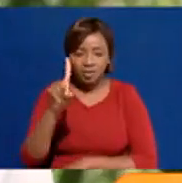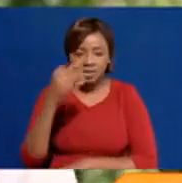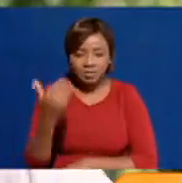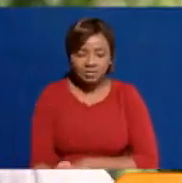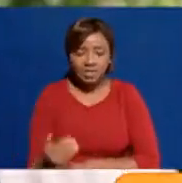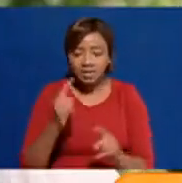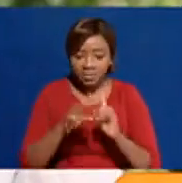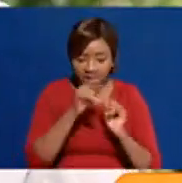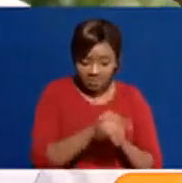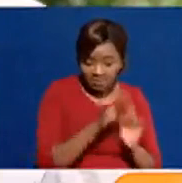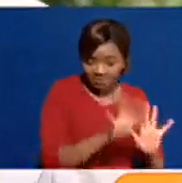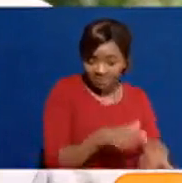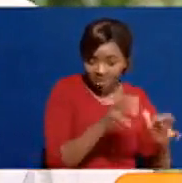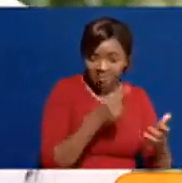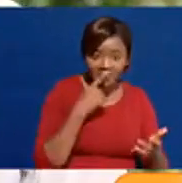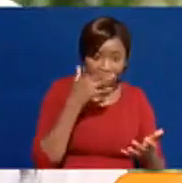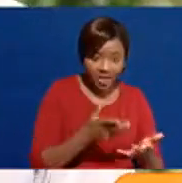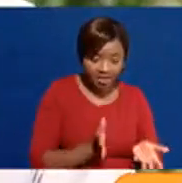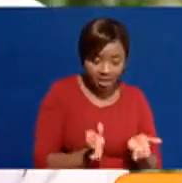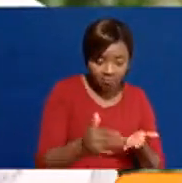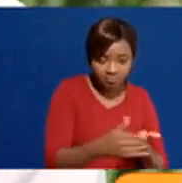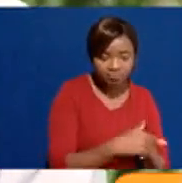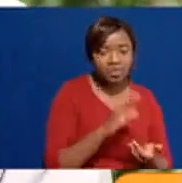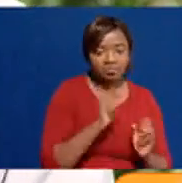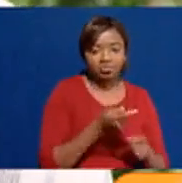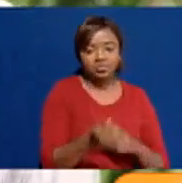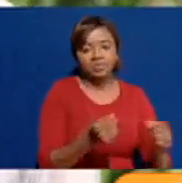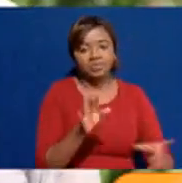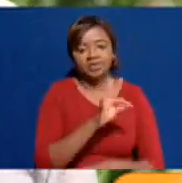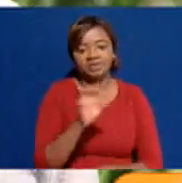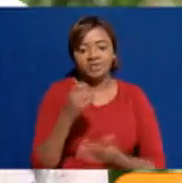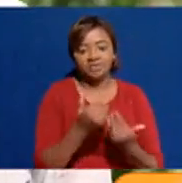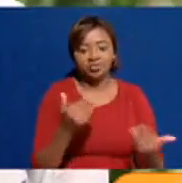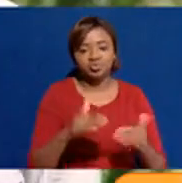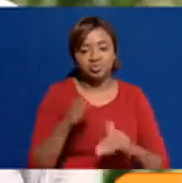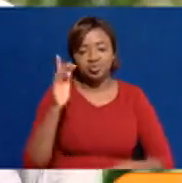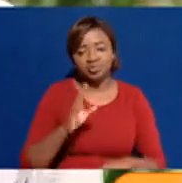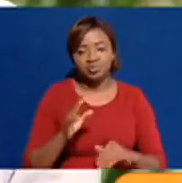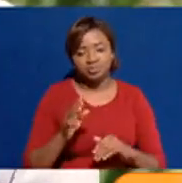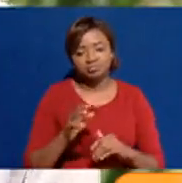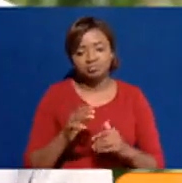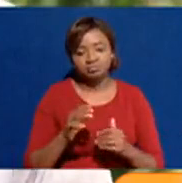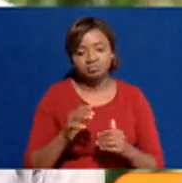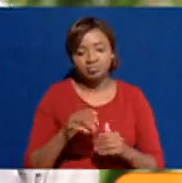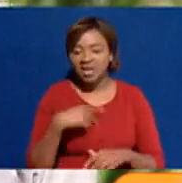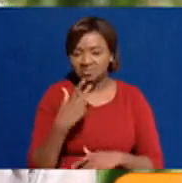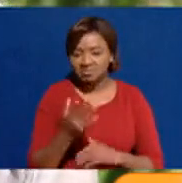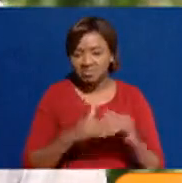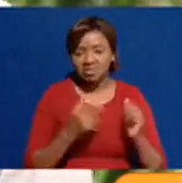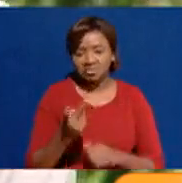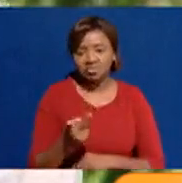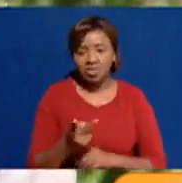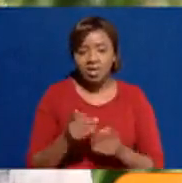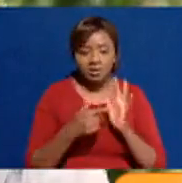ambaye, utalipa wata saidi ya watoto wawili. Kwa sababu kwa mfano leo, hii nyanya tunatoa, na bei ya nyanya saa ni mzuri.